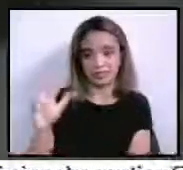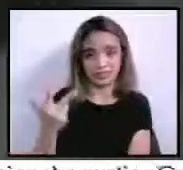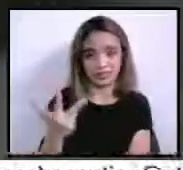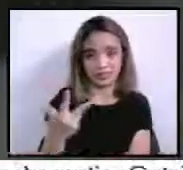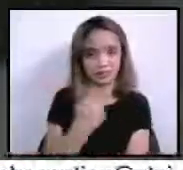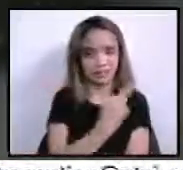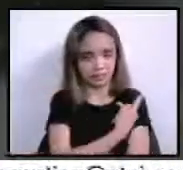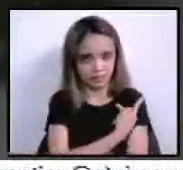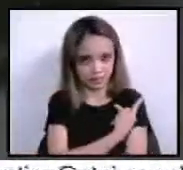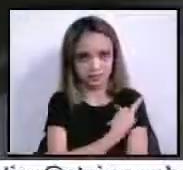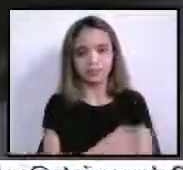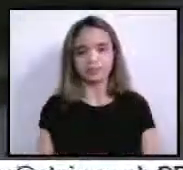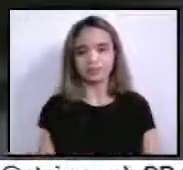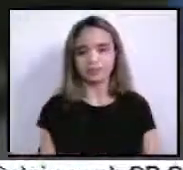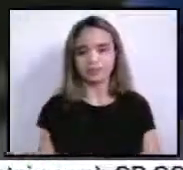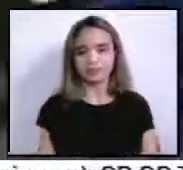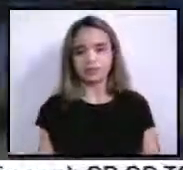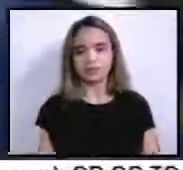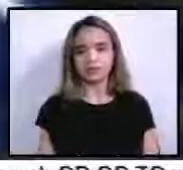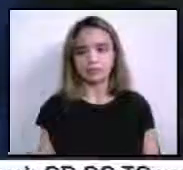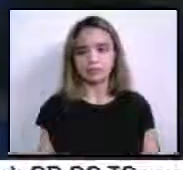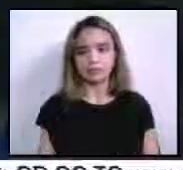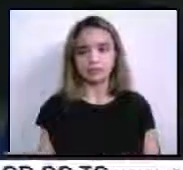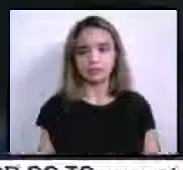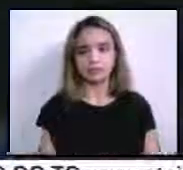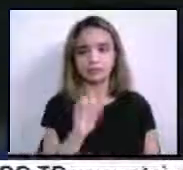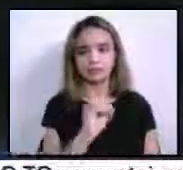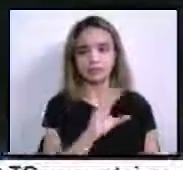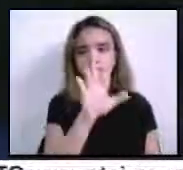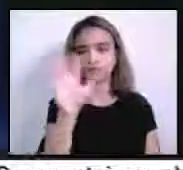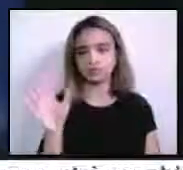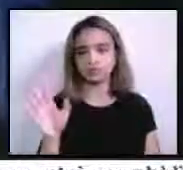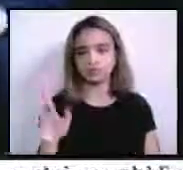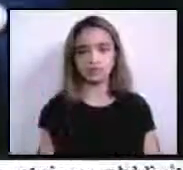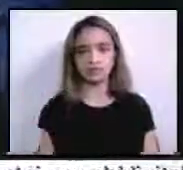po. Bernard Haldian para sa Morning Show ng Bayan, Rise and Shine, Pilipinas.